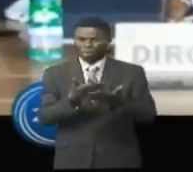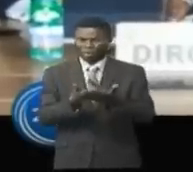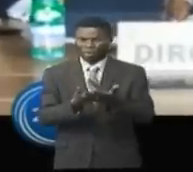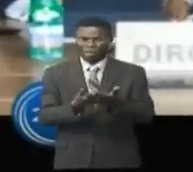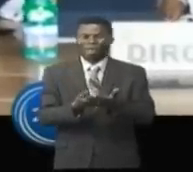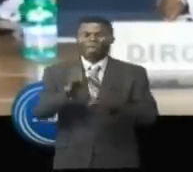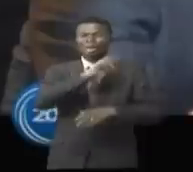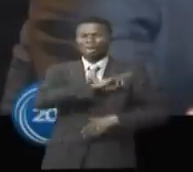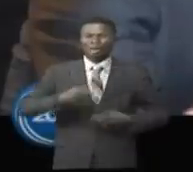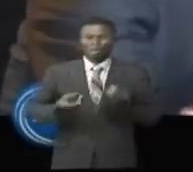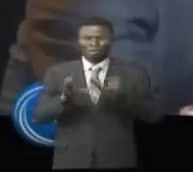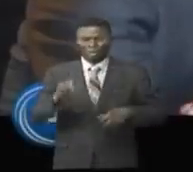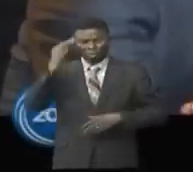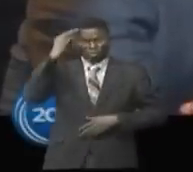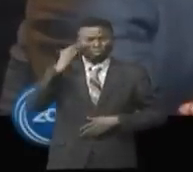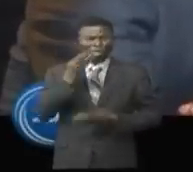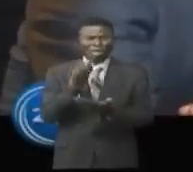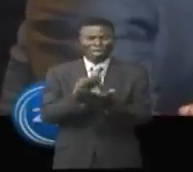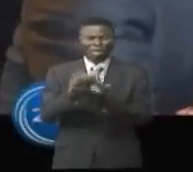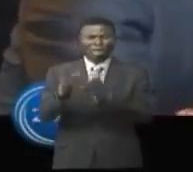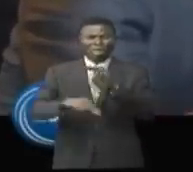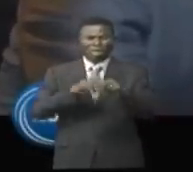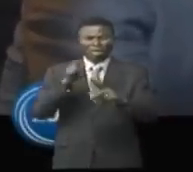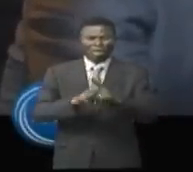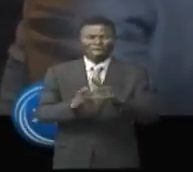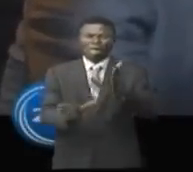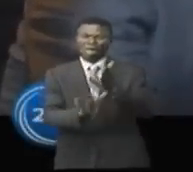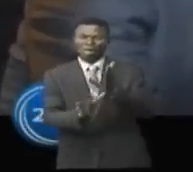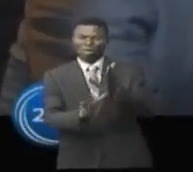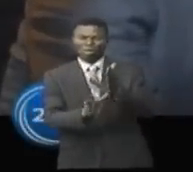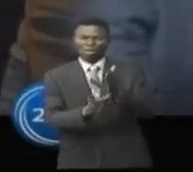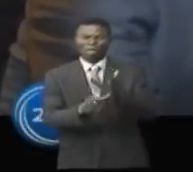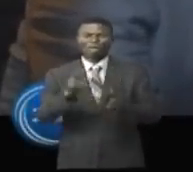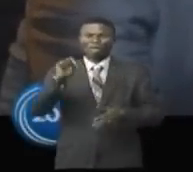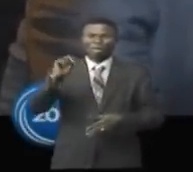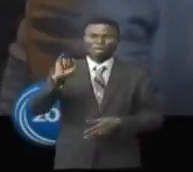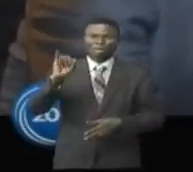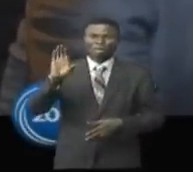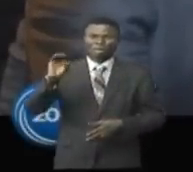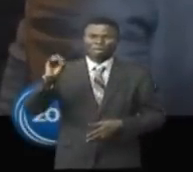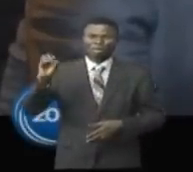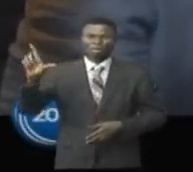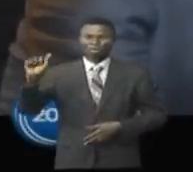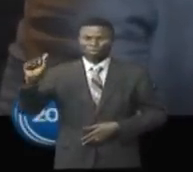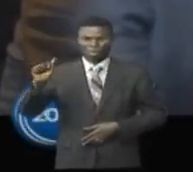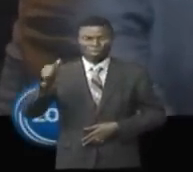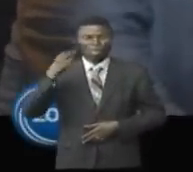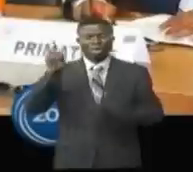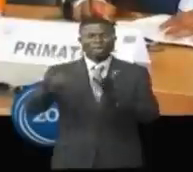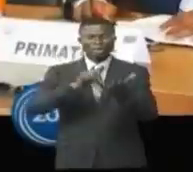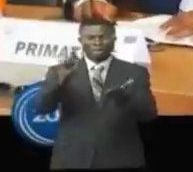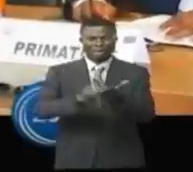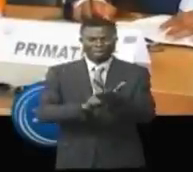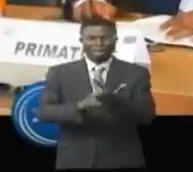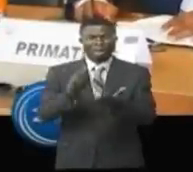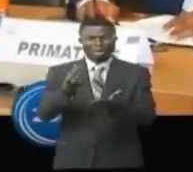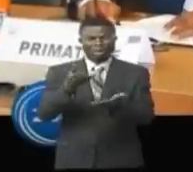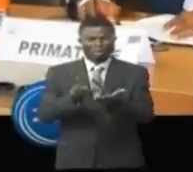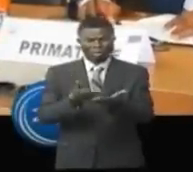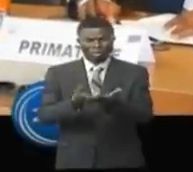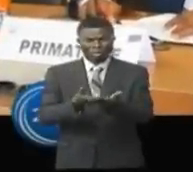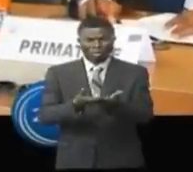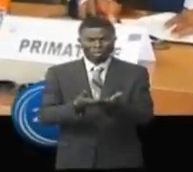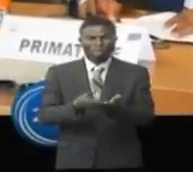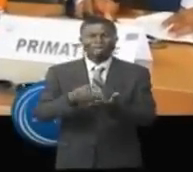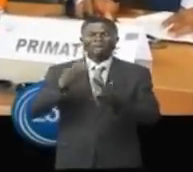RDC, le ministre de l'Économie nationale intérimaire Nicolas Kazadi a relevé que les taxes et les tarifs des services